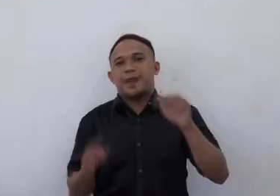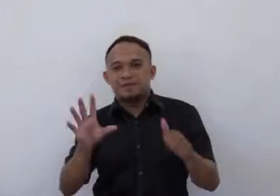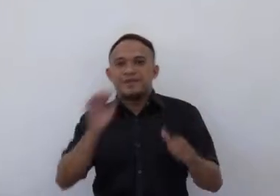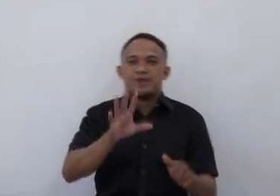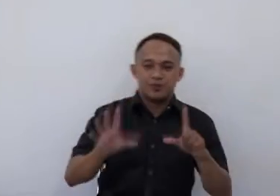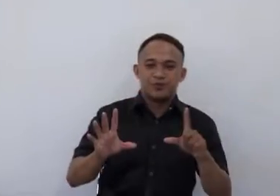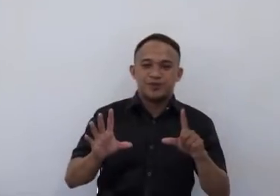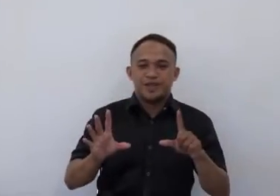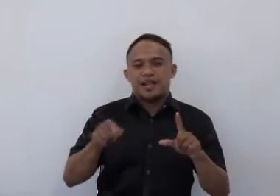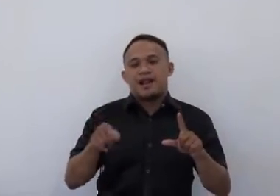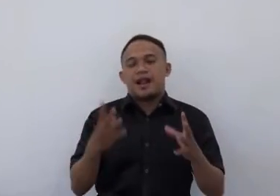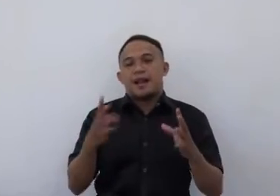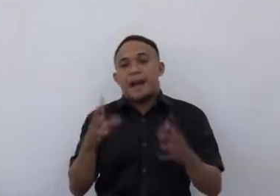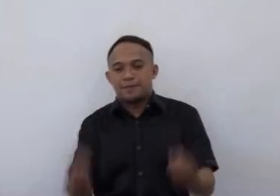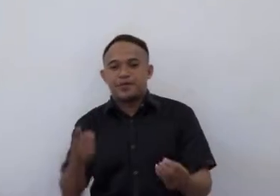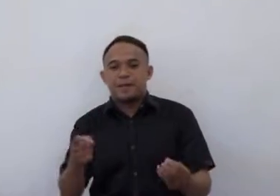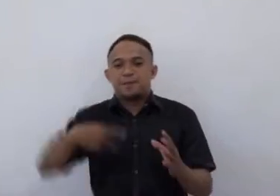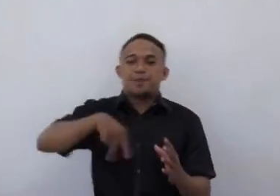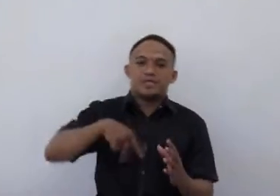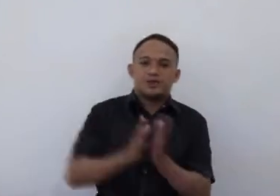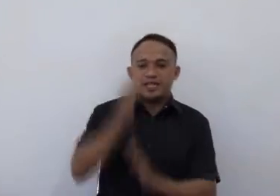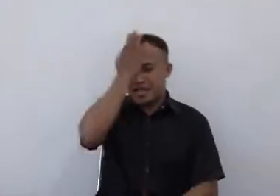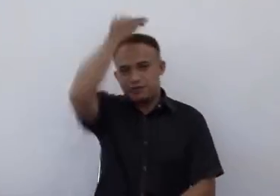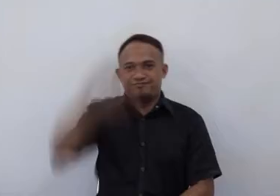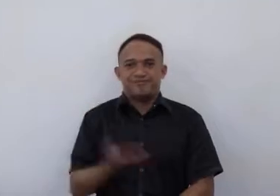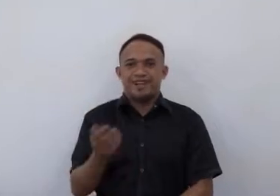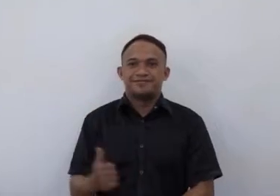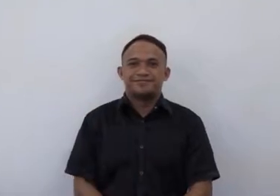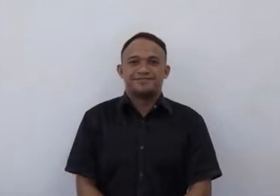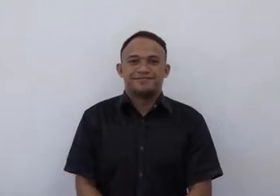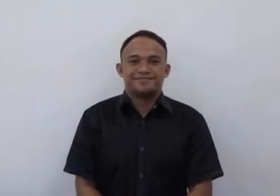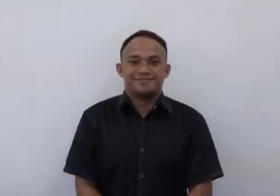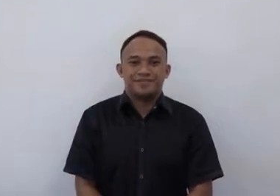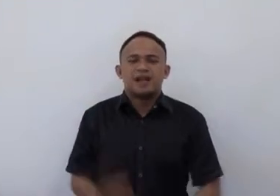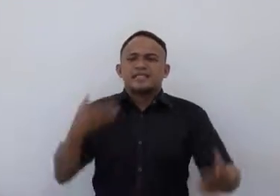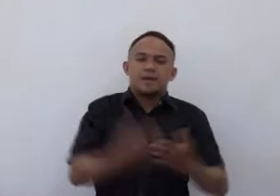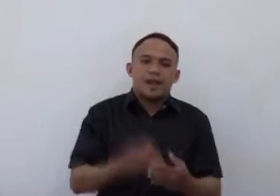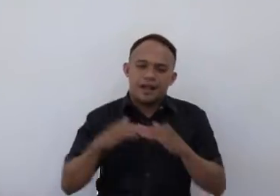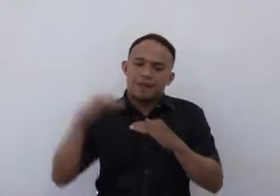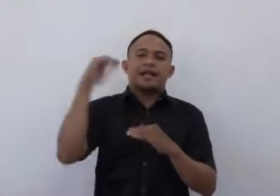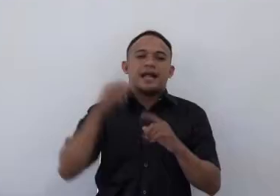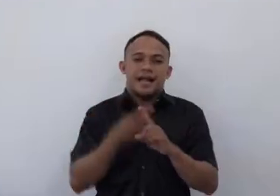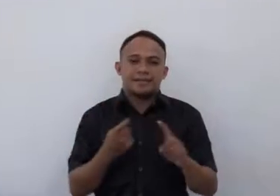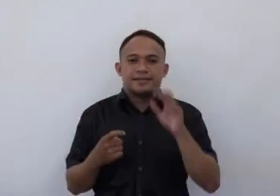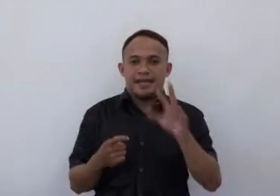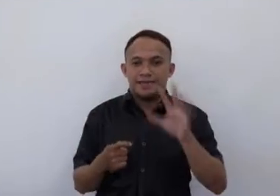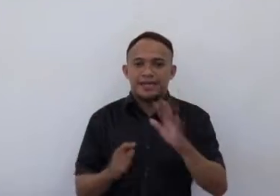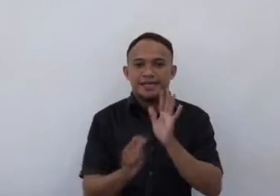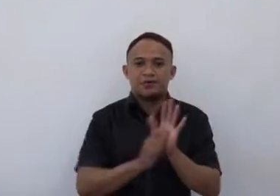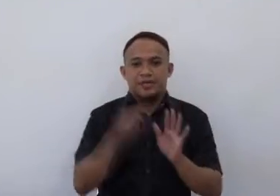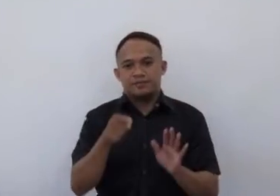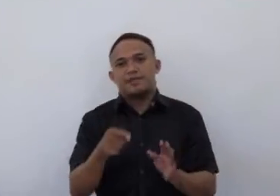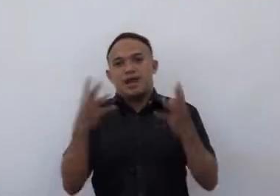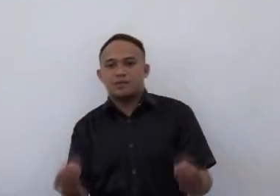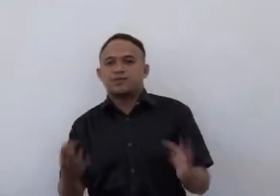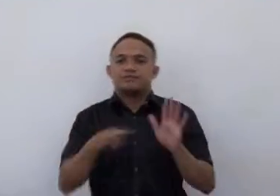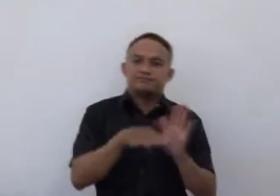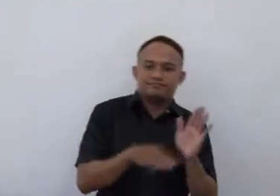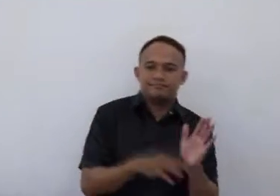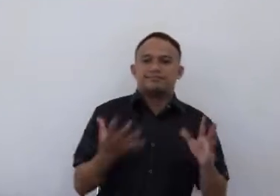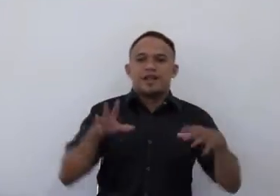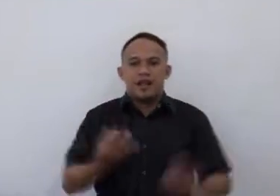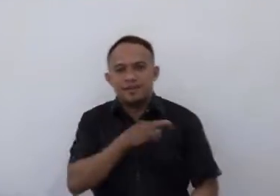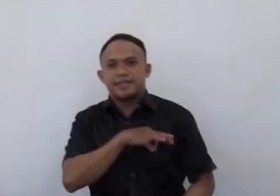untuk 657 desa di 5 kabupaten seprovinsi Gorontalo telah mencapai lebih dari